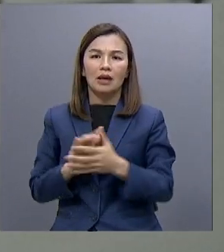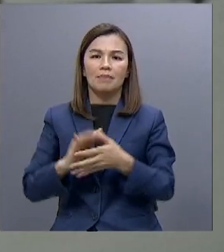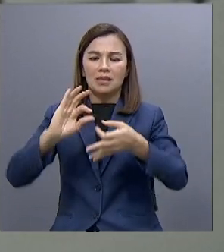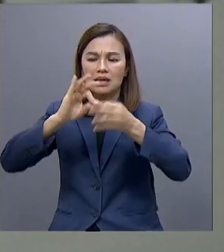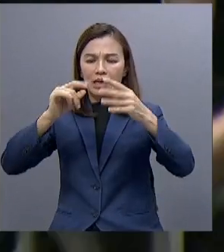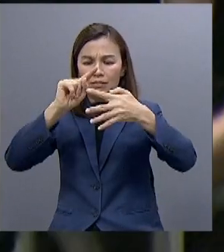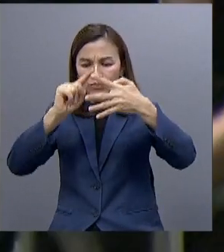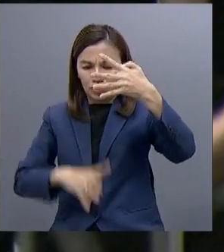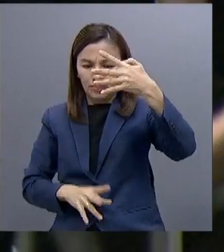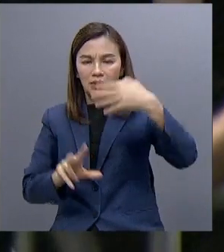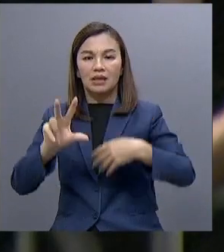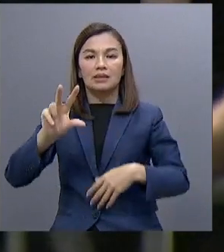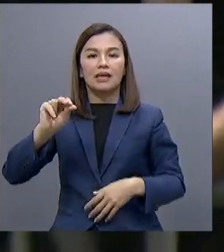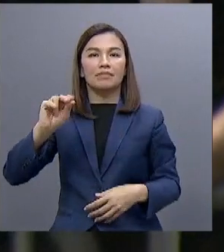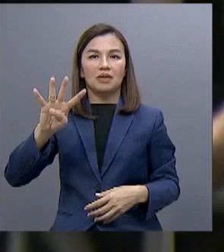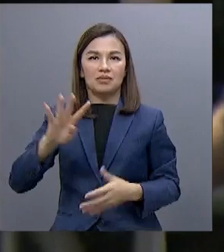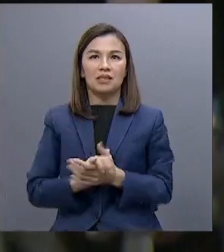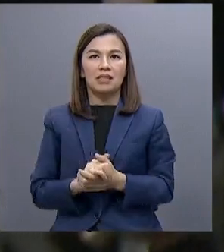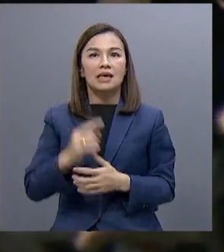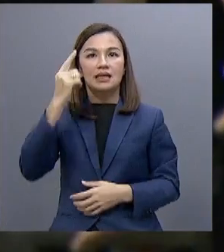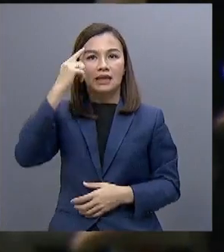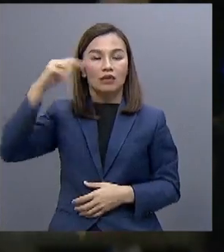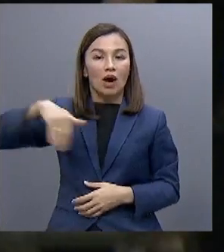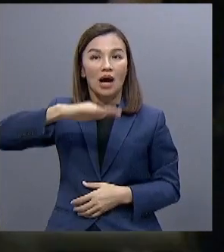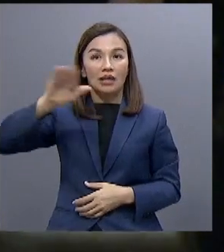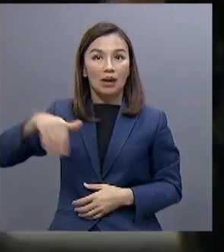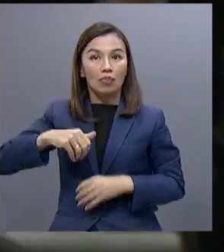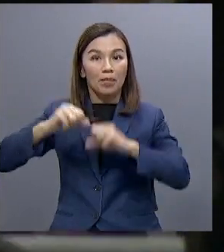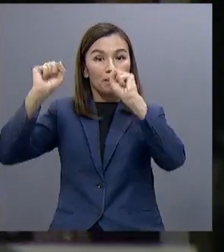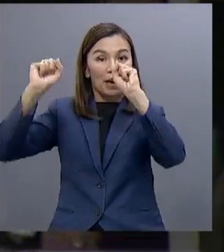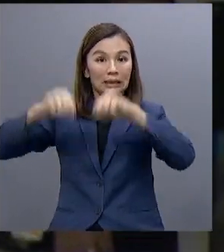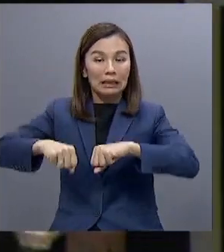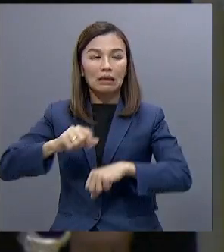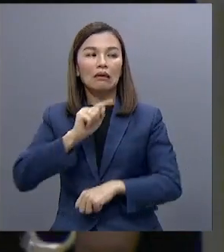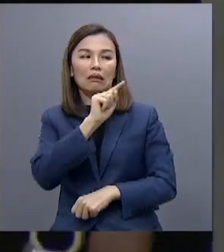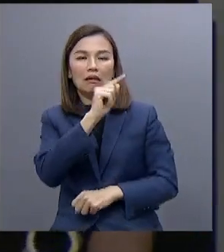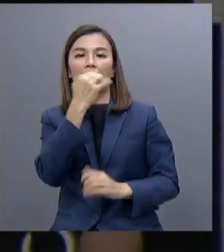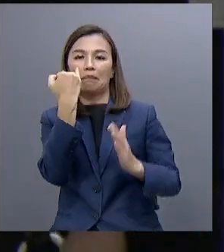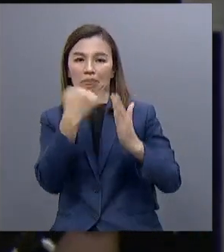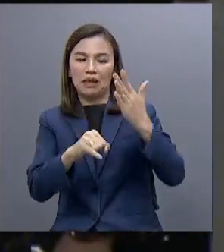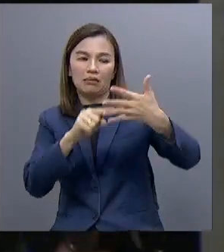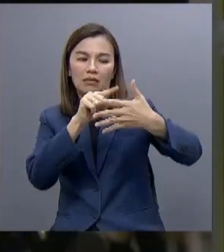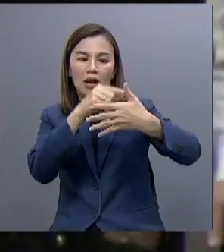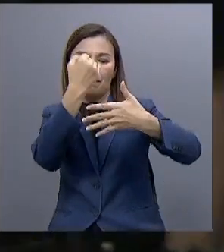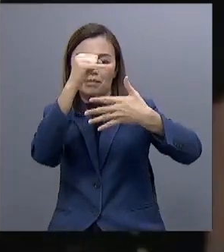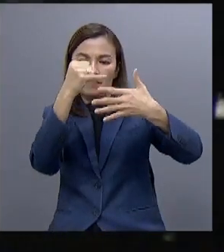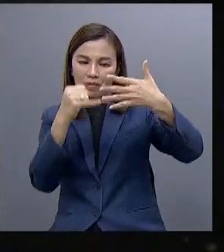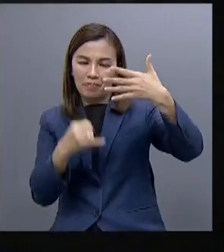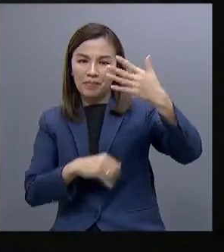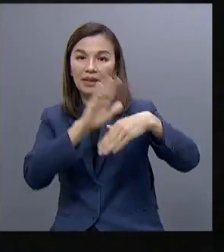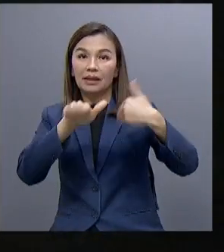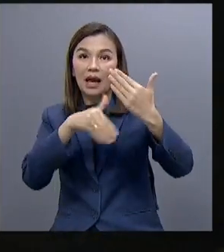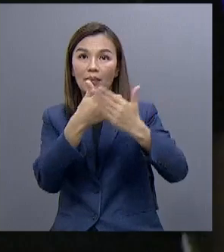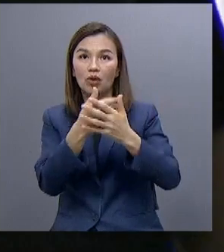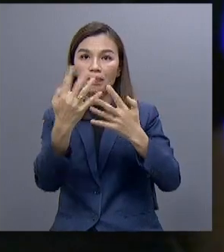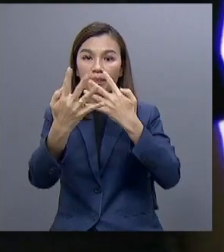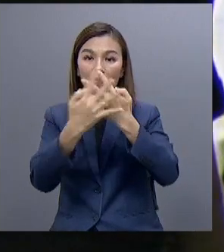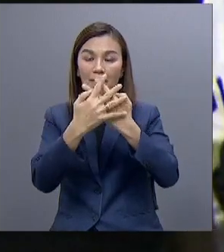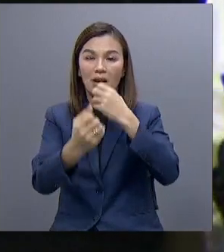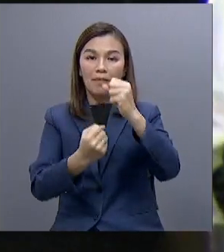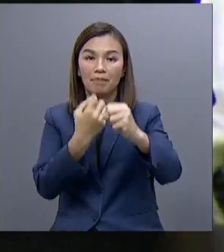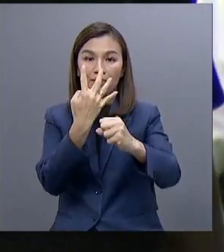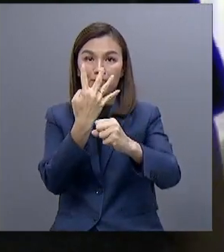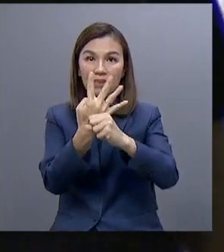กระทงหลายฝ่ายเชื่อว่าคณะลูกขุนจะลงความเห็นว่าทรัมป์มีความผิดในทุกข้อหาแต่ละข้อหามีโทษจำคุก 4